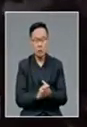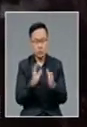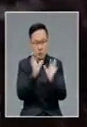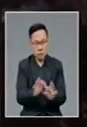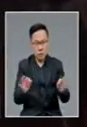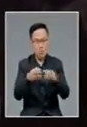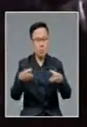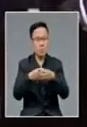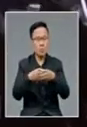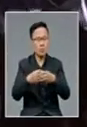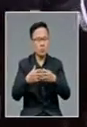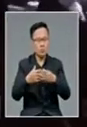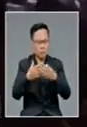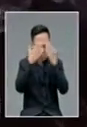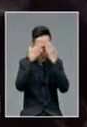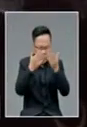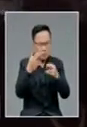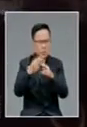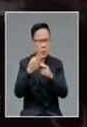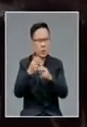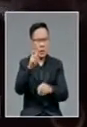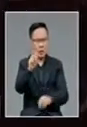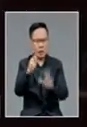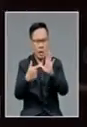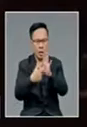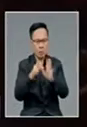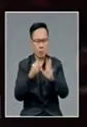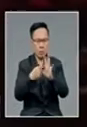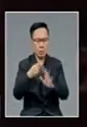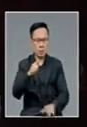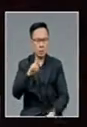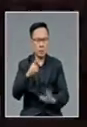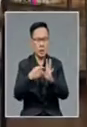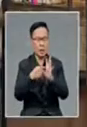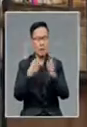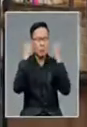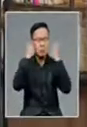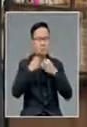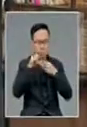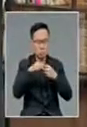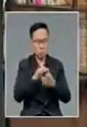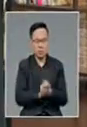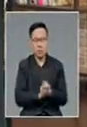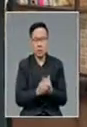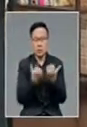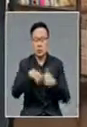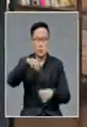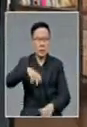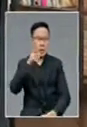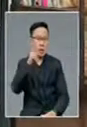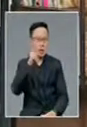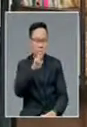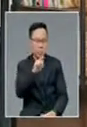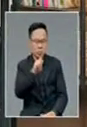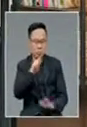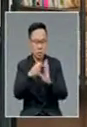งกับกลุ่มอัลกออิดะนั่นเองค่ะ ครับ ล่าสุดนะคะรอยเตอร์ก็ออกมารายงานว่ากลุ่มสังเกตการ